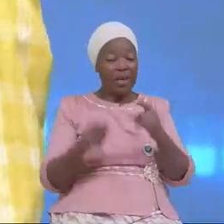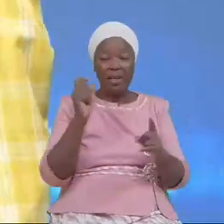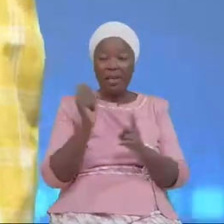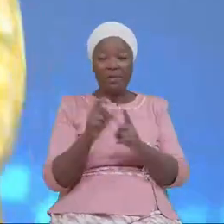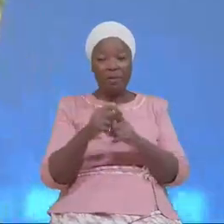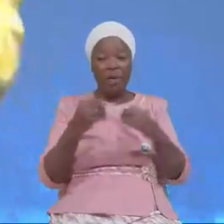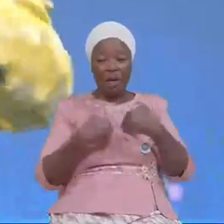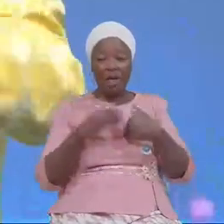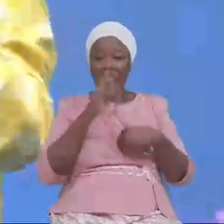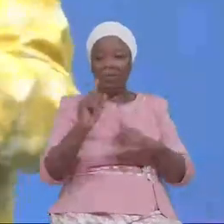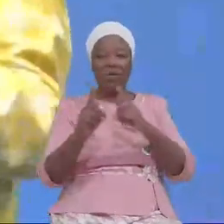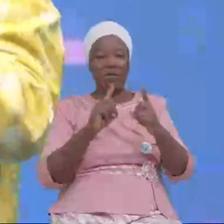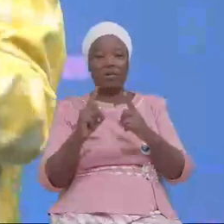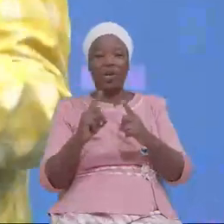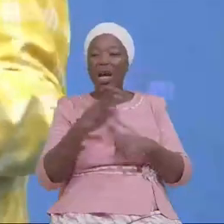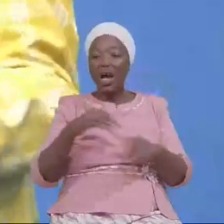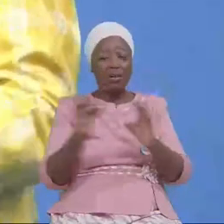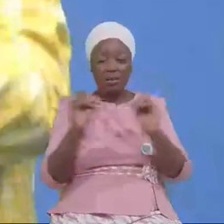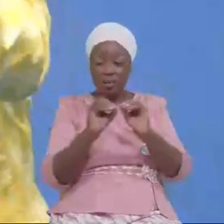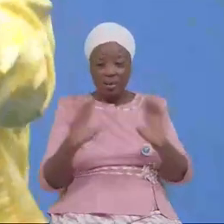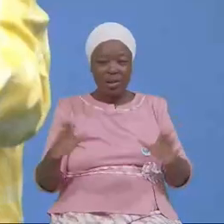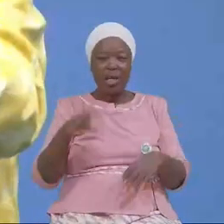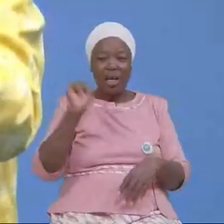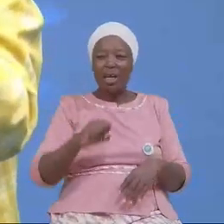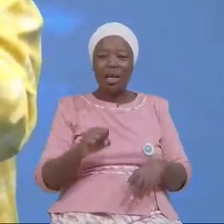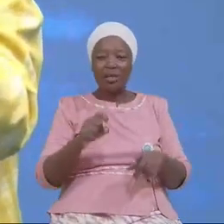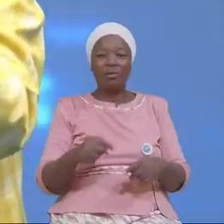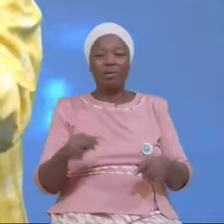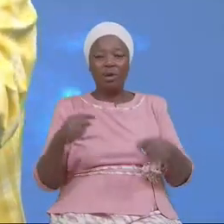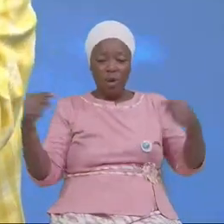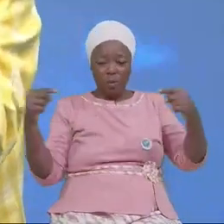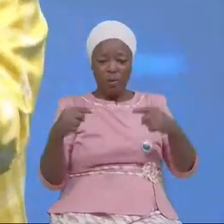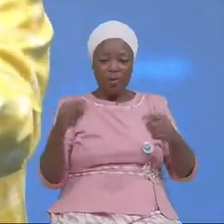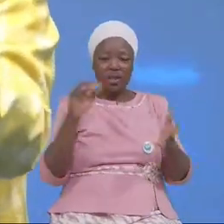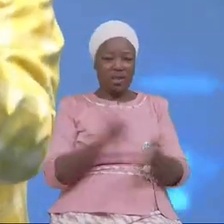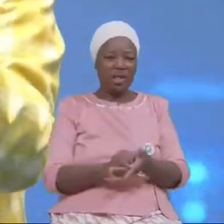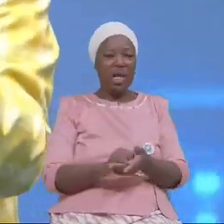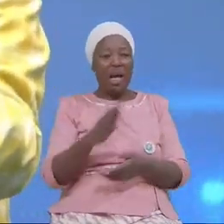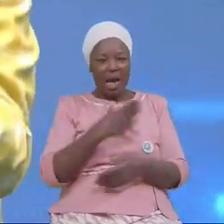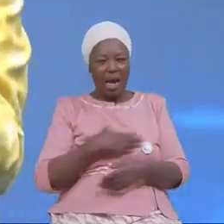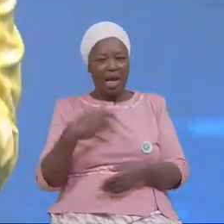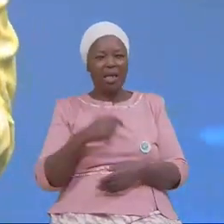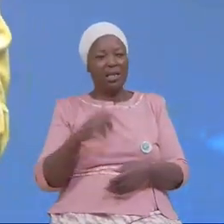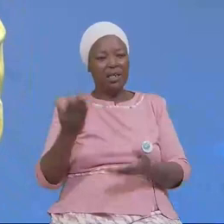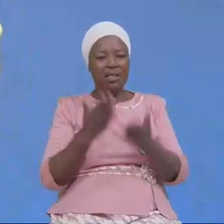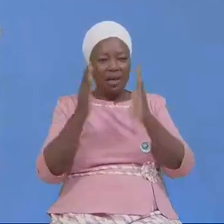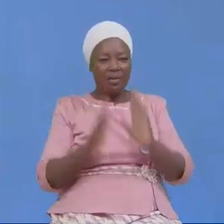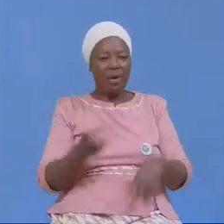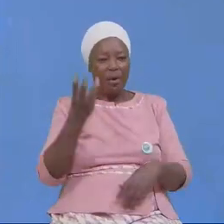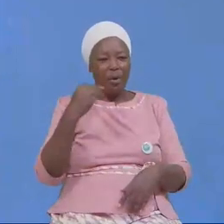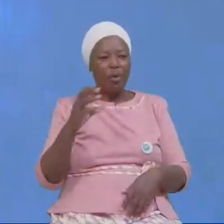parole finale a été déclarée et rien ne peut contredire cela. Et son serviteur